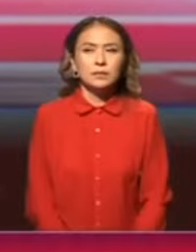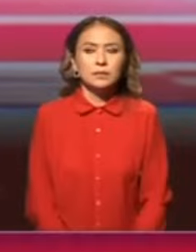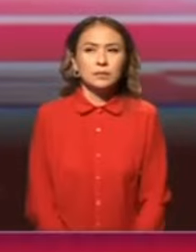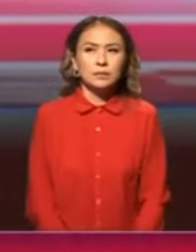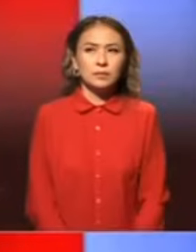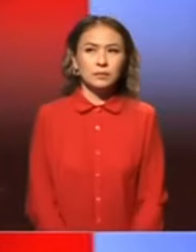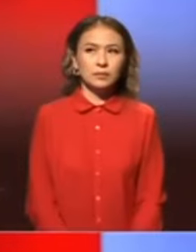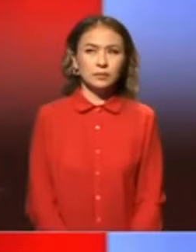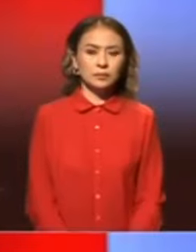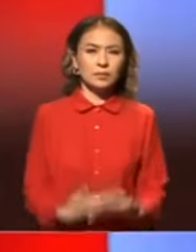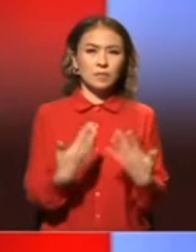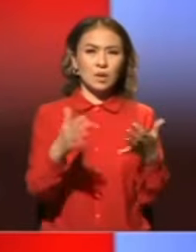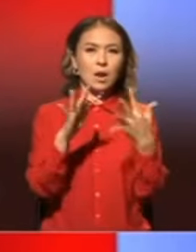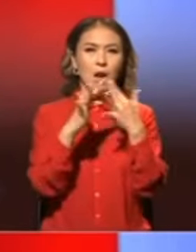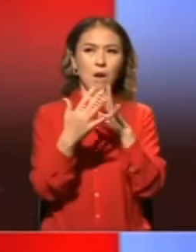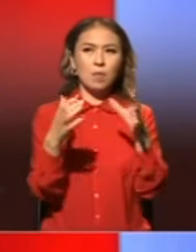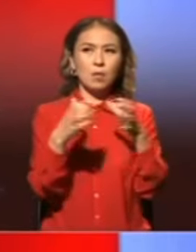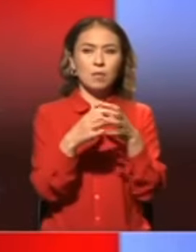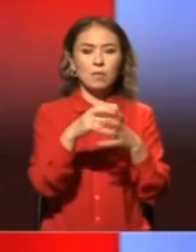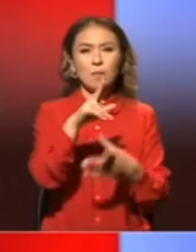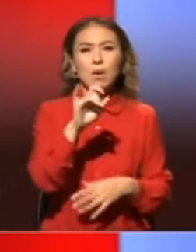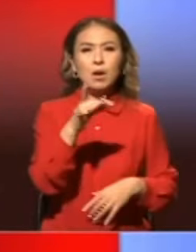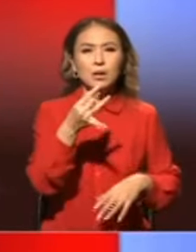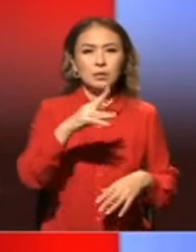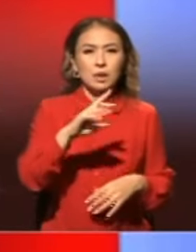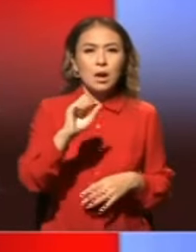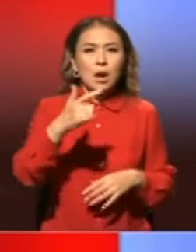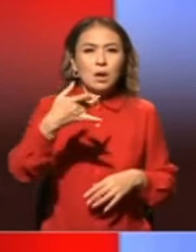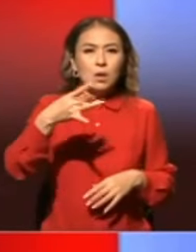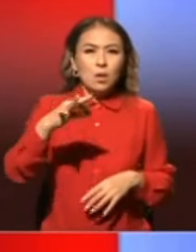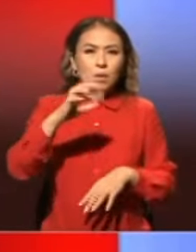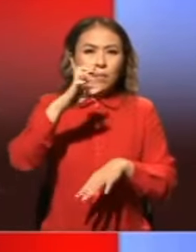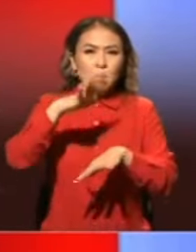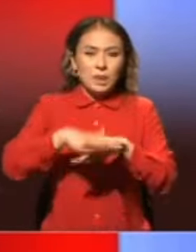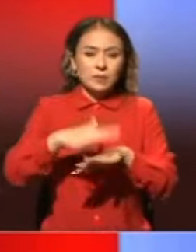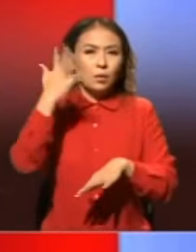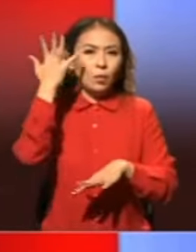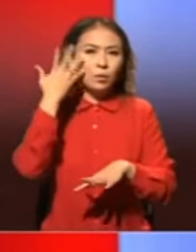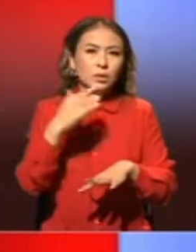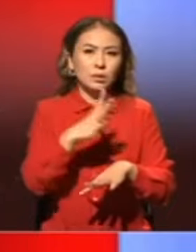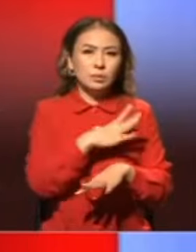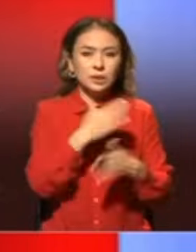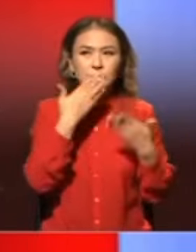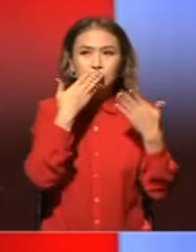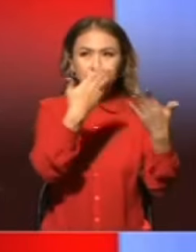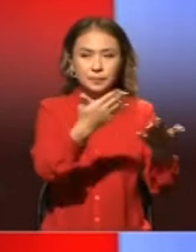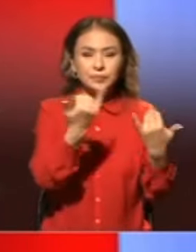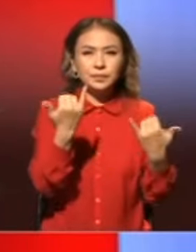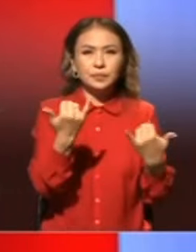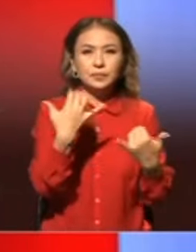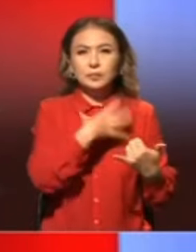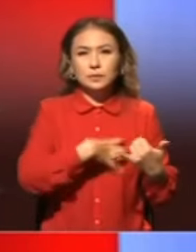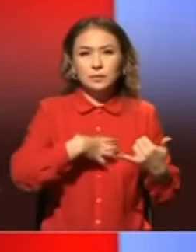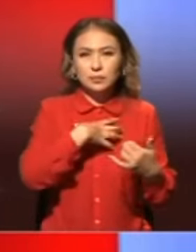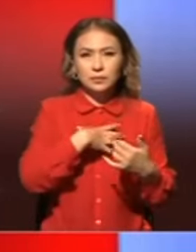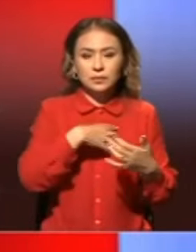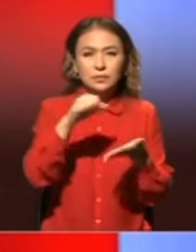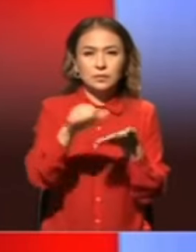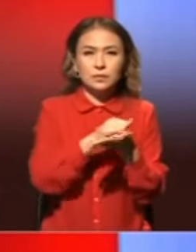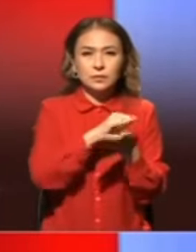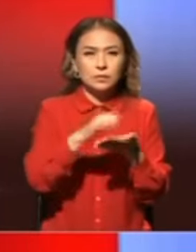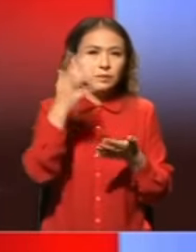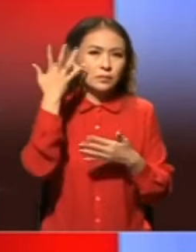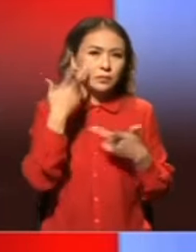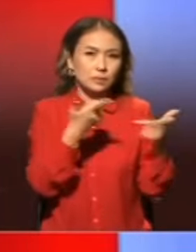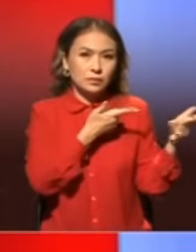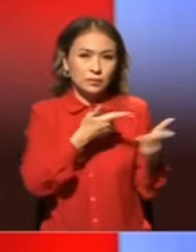қосып айта кетейін, ауыл партиясы Агробанкты құрастыру керек деген ұсыныс жасады. Жаңағы негізде құжаттарын дайындаған